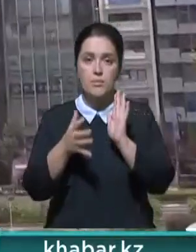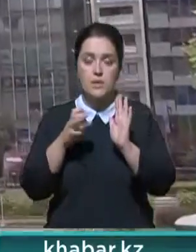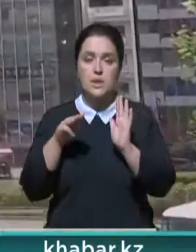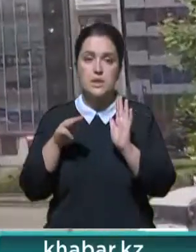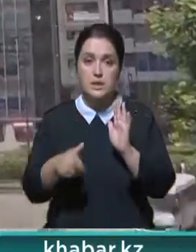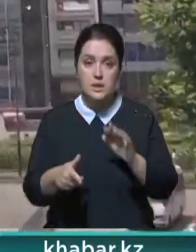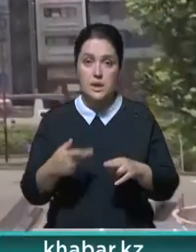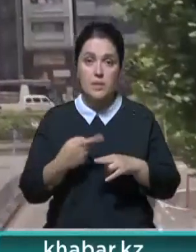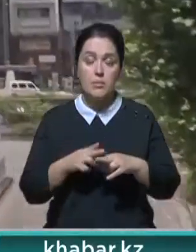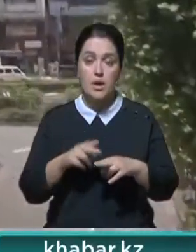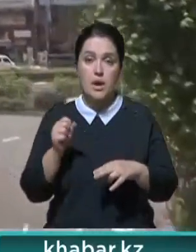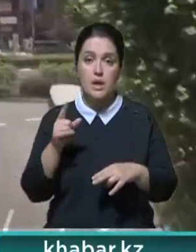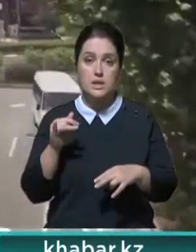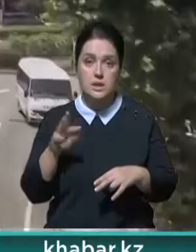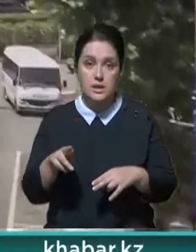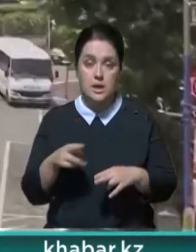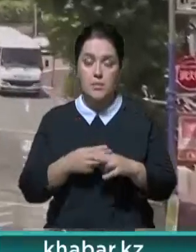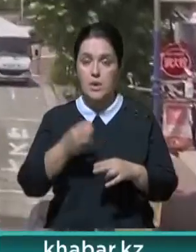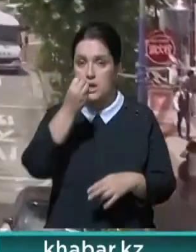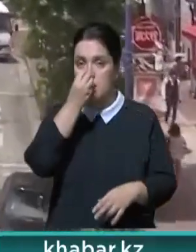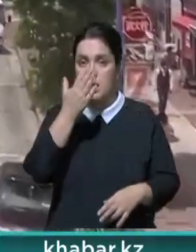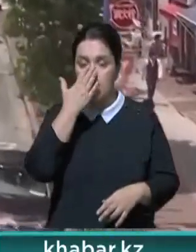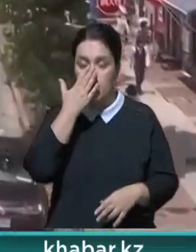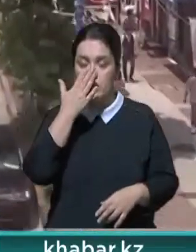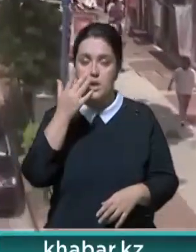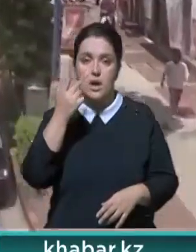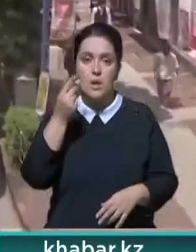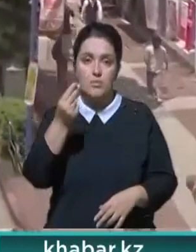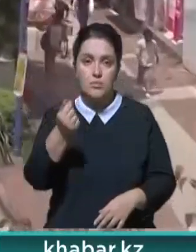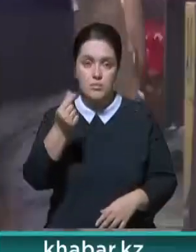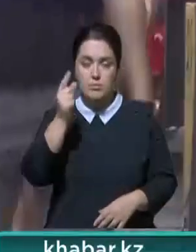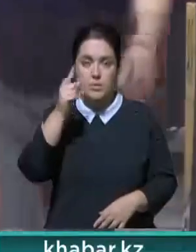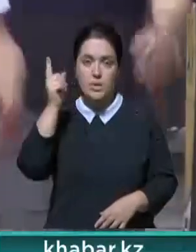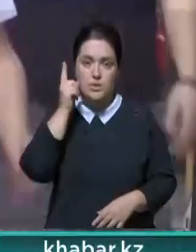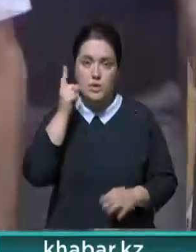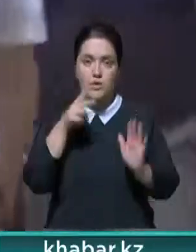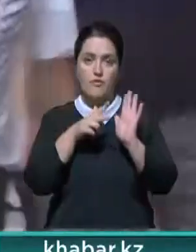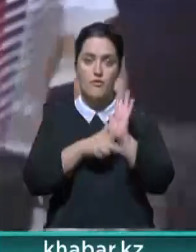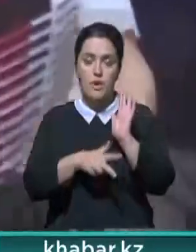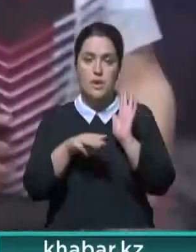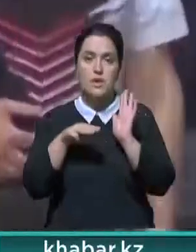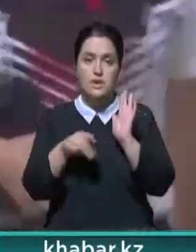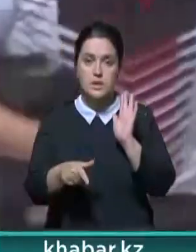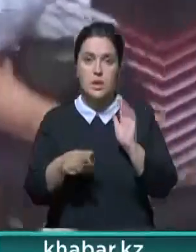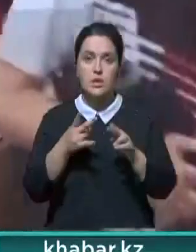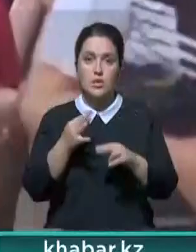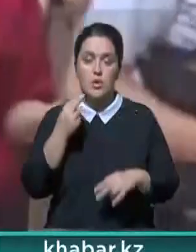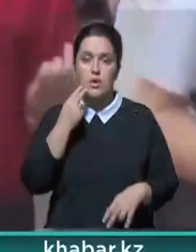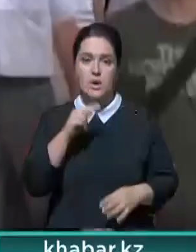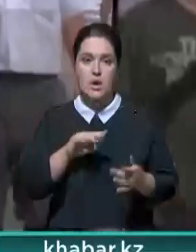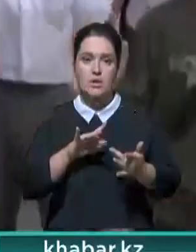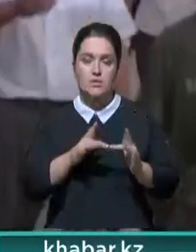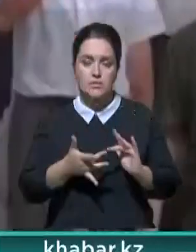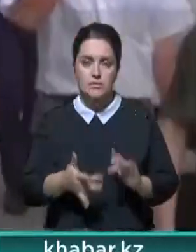Что касается Азии, то в частности в Японии абонентская плата составляет около 8000 тенге, но и качество